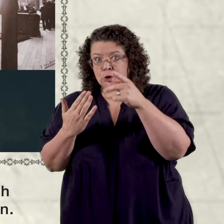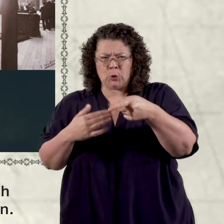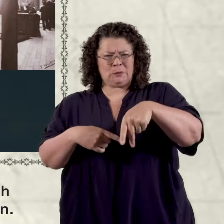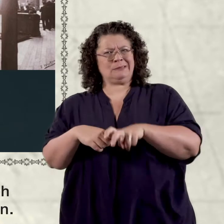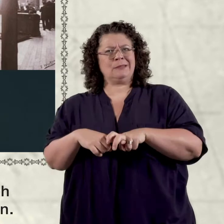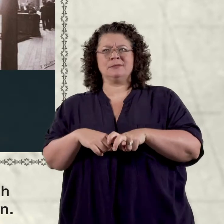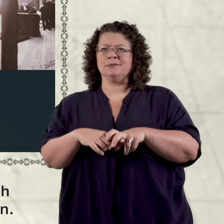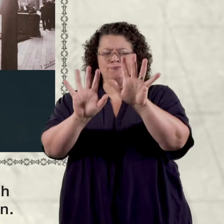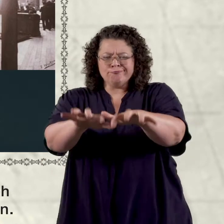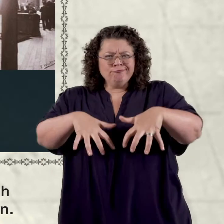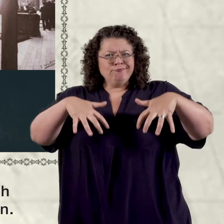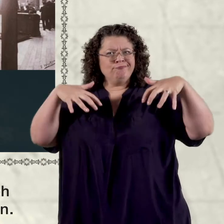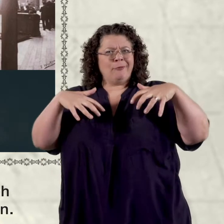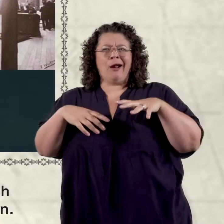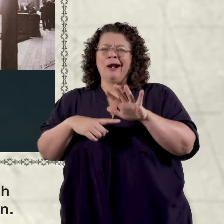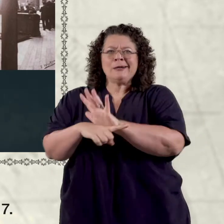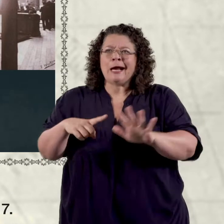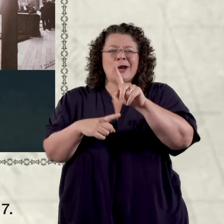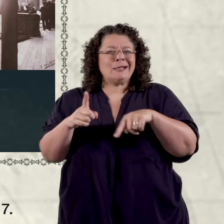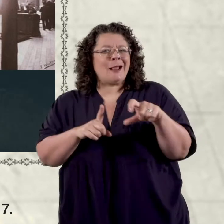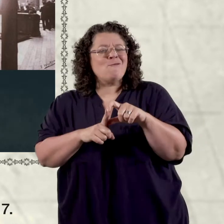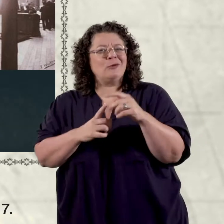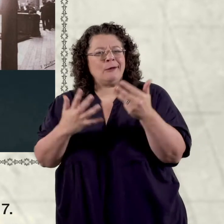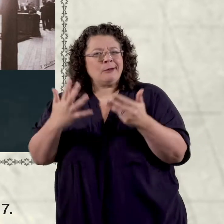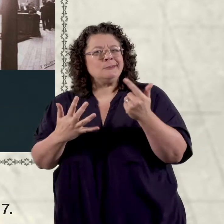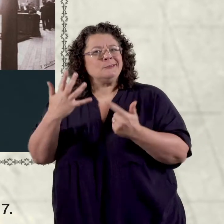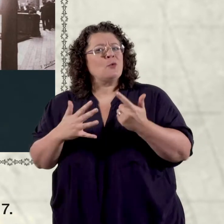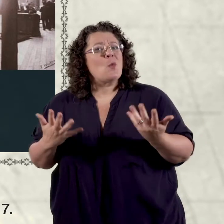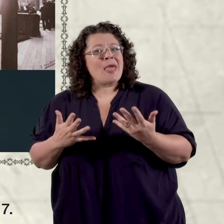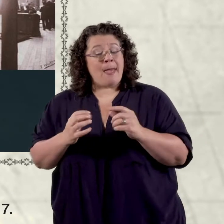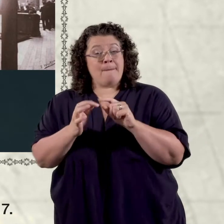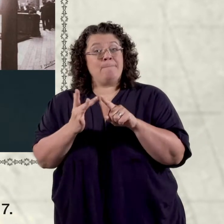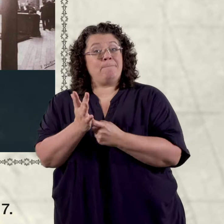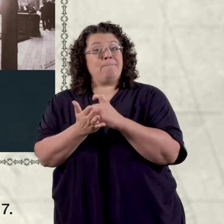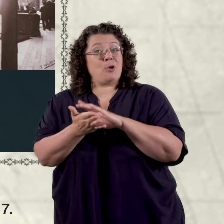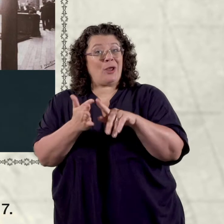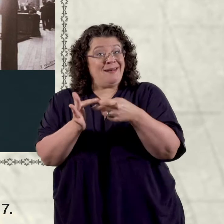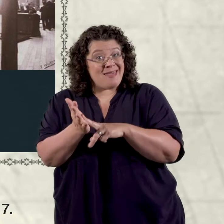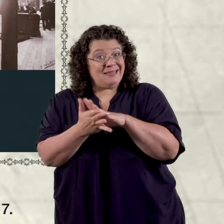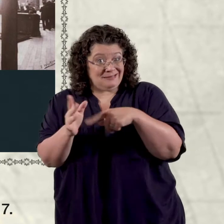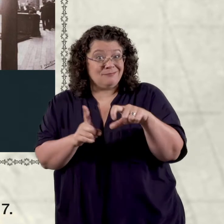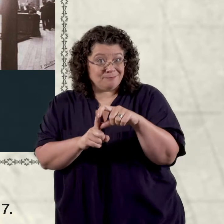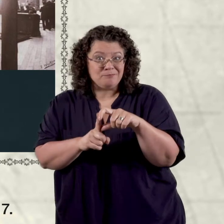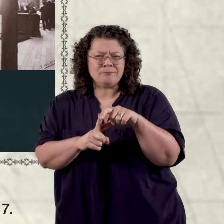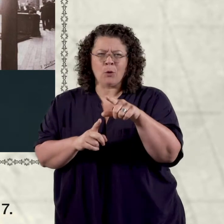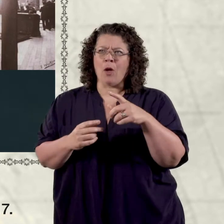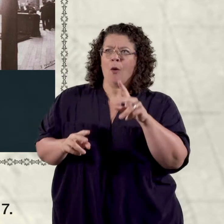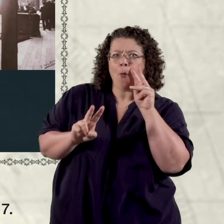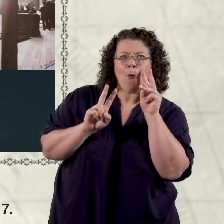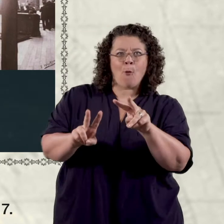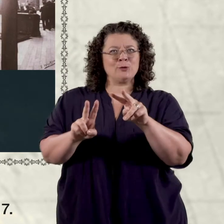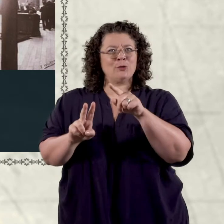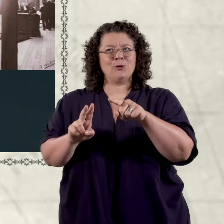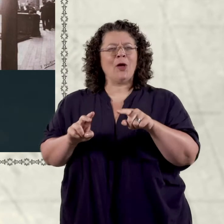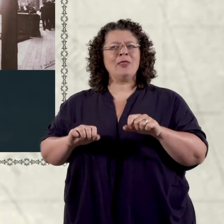eistedd mewn pafiliwn orlawn. Da chi'n eistedd ym mhafiliwn Eisteddfod Cenedlaethol Pen Bedw